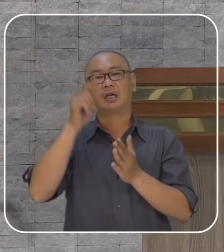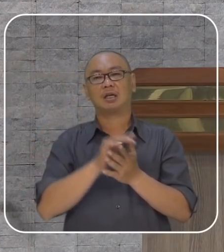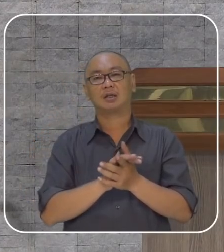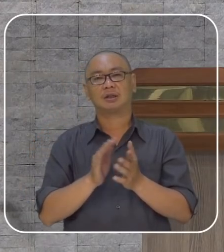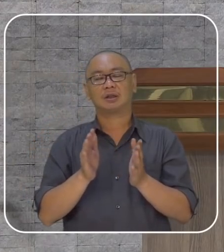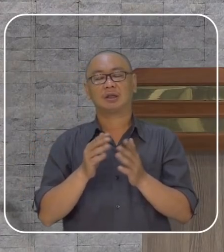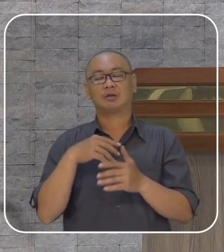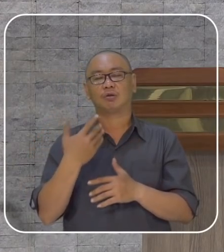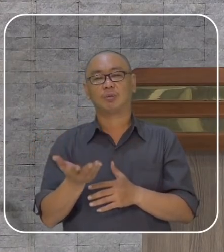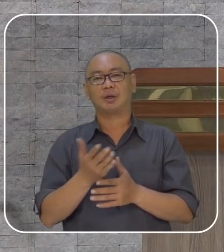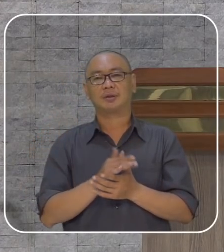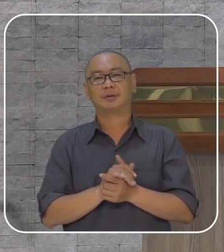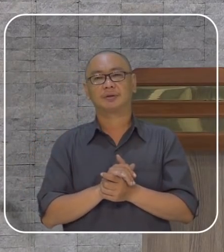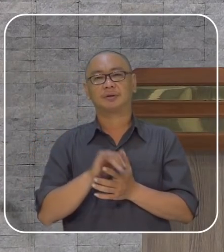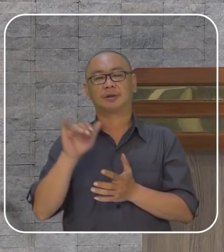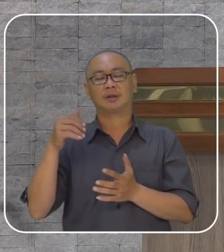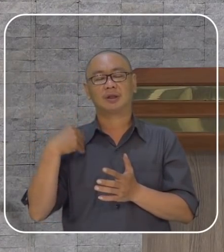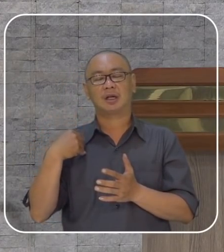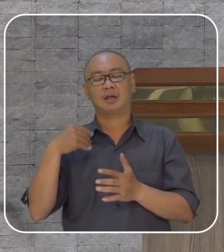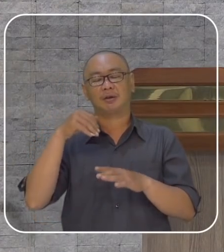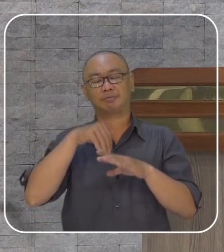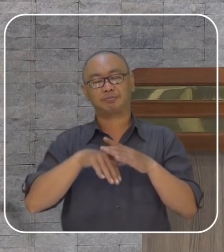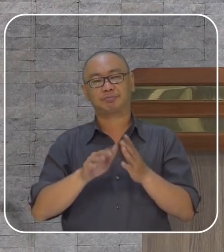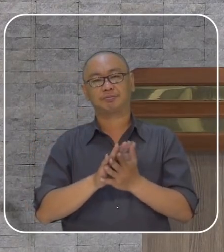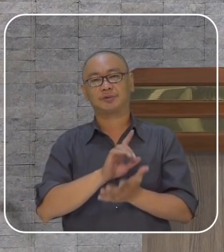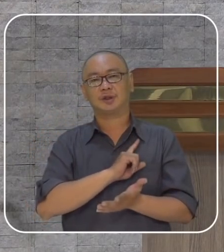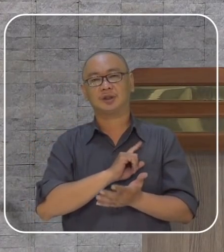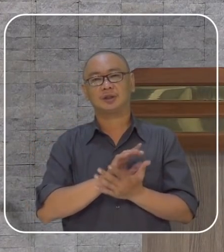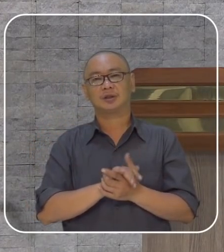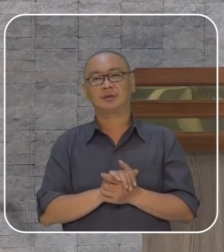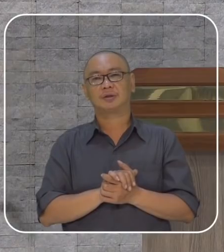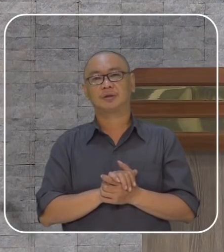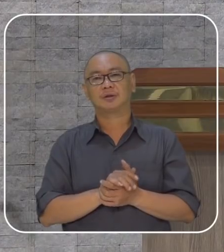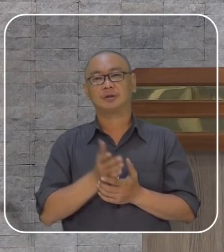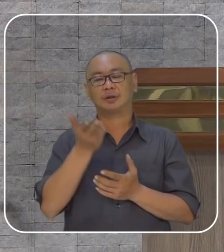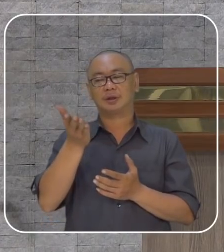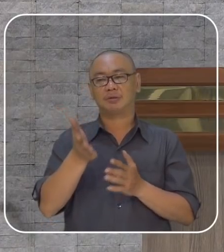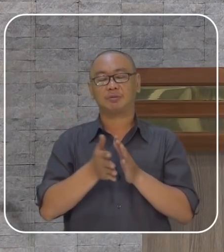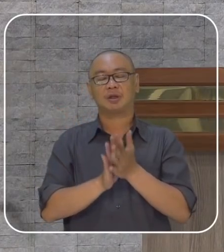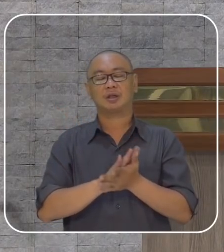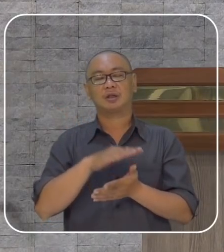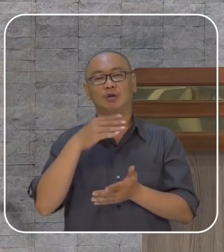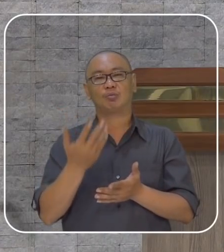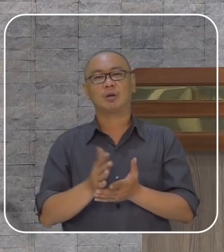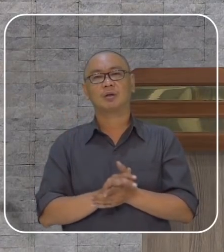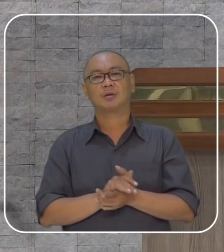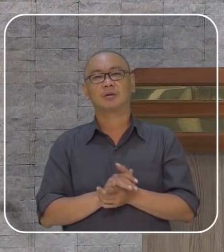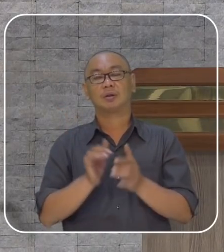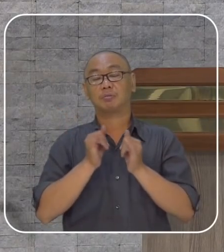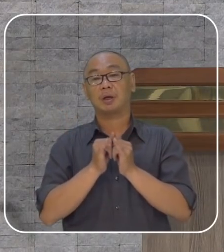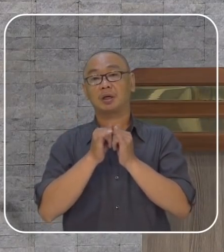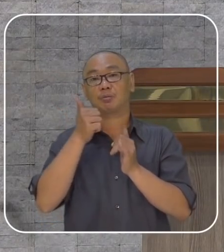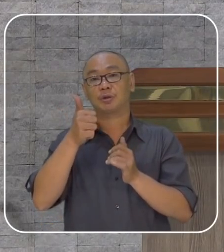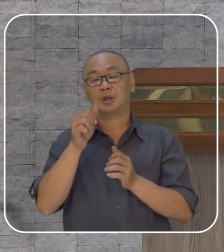apa? Korban yang ada di dalam dirinya. Dialah yang menjadi korban. Sehingga apa? Ibadat